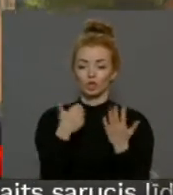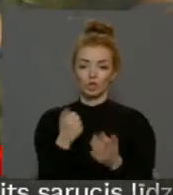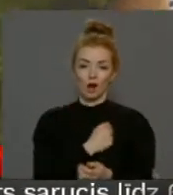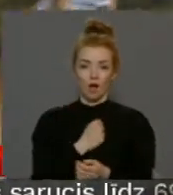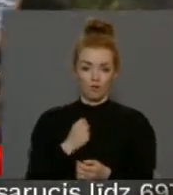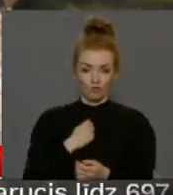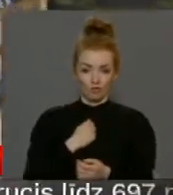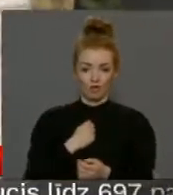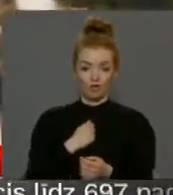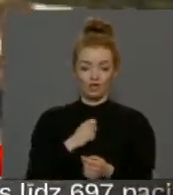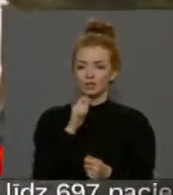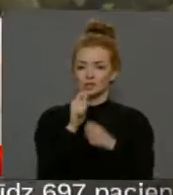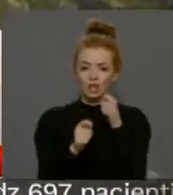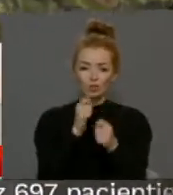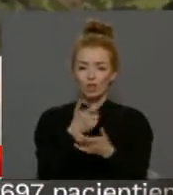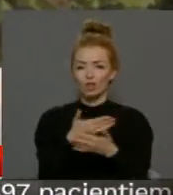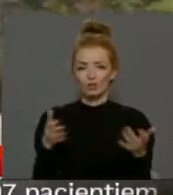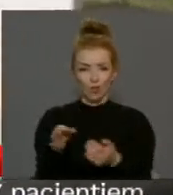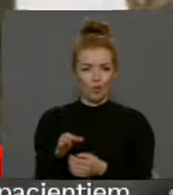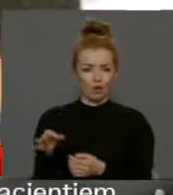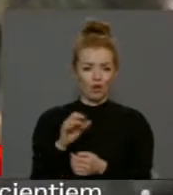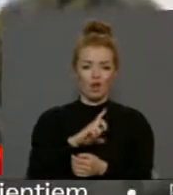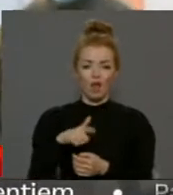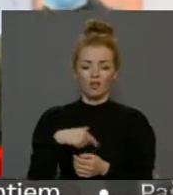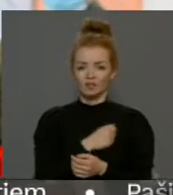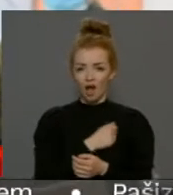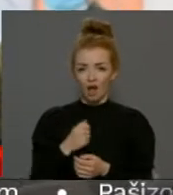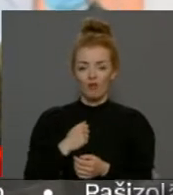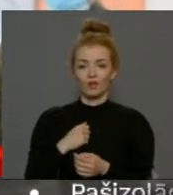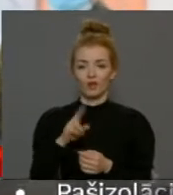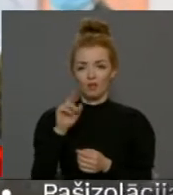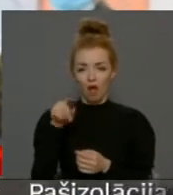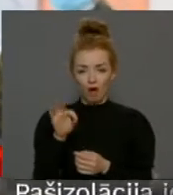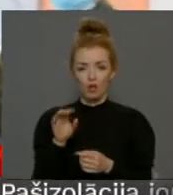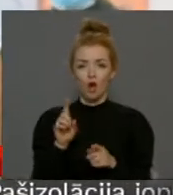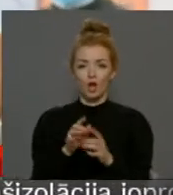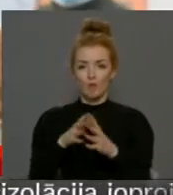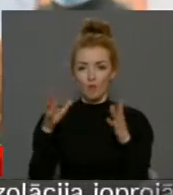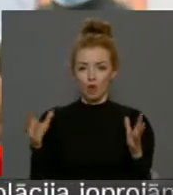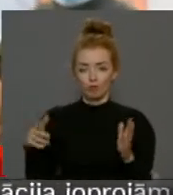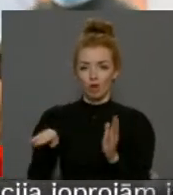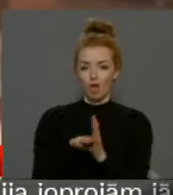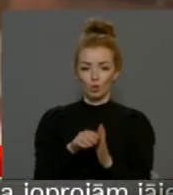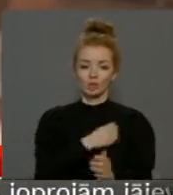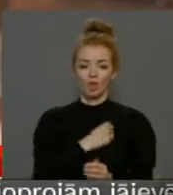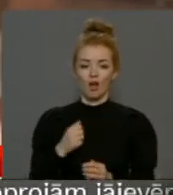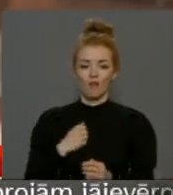karavīri, ziedojušas dažādas organizācijas – Latvijas karavīri un NATO paplašinātās klātbūtnes